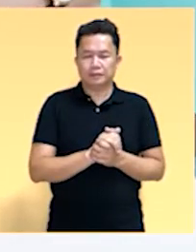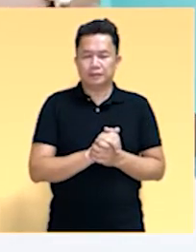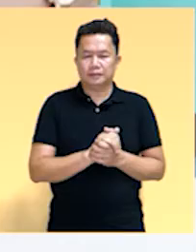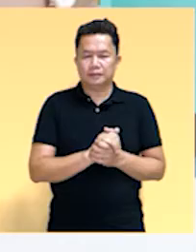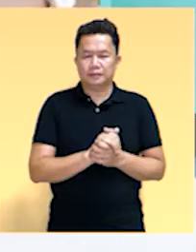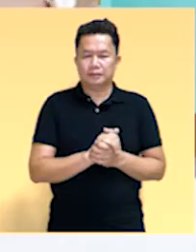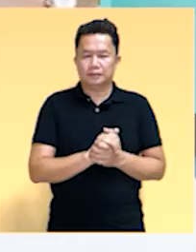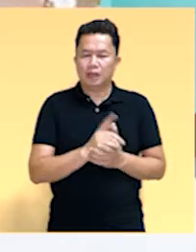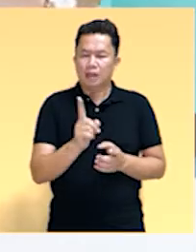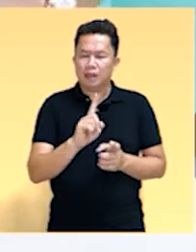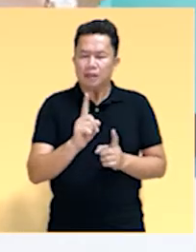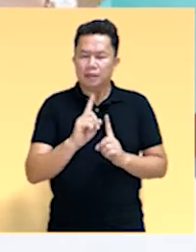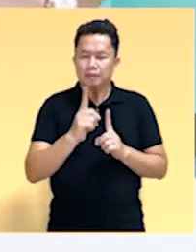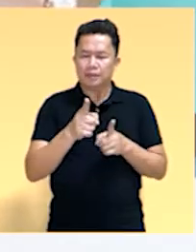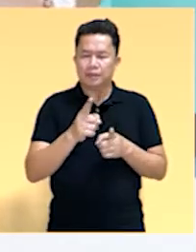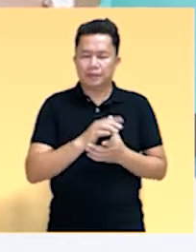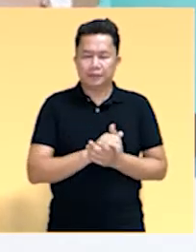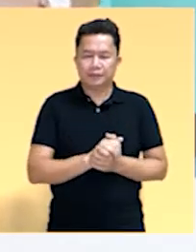Ano ang sagot?